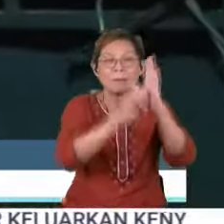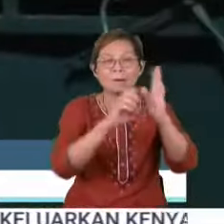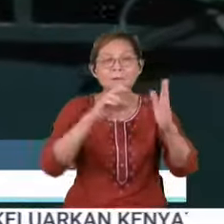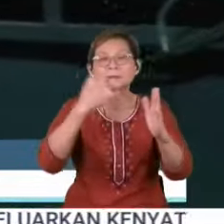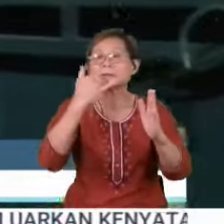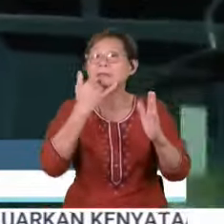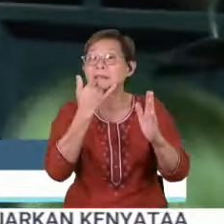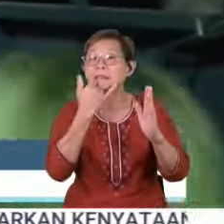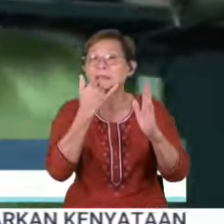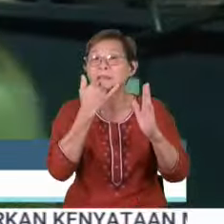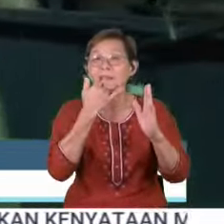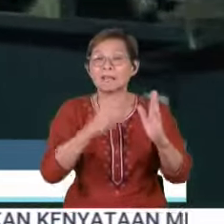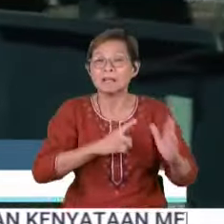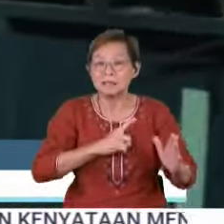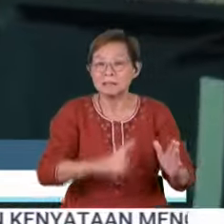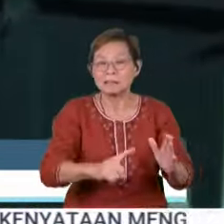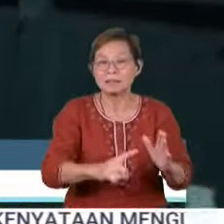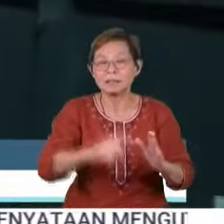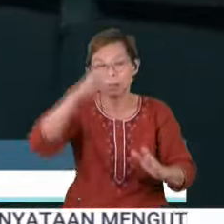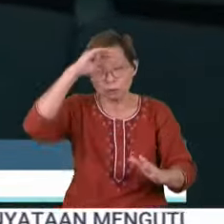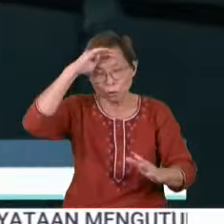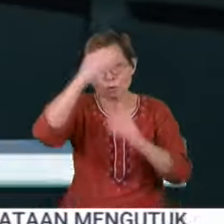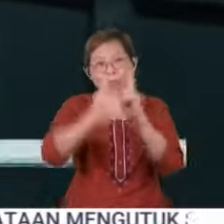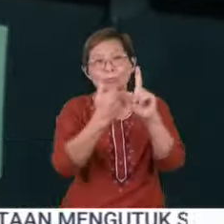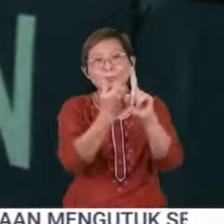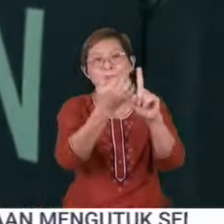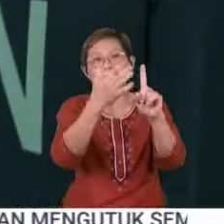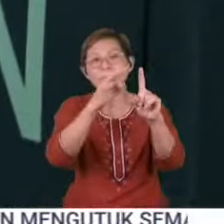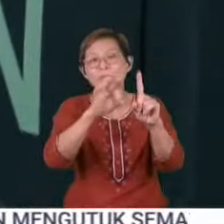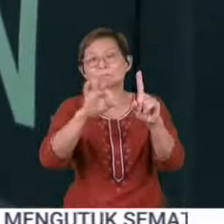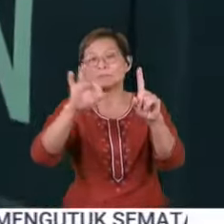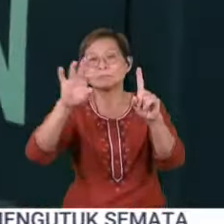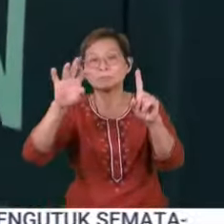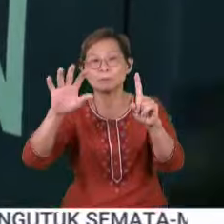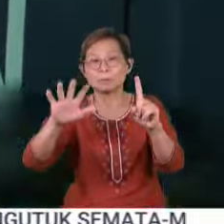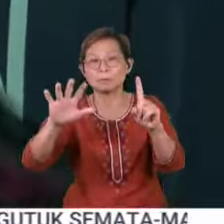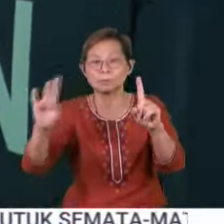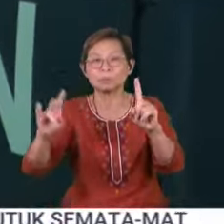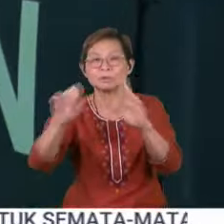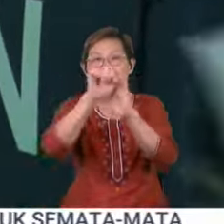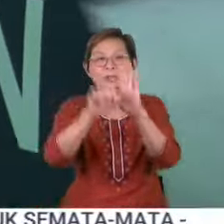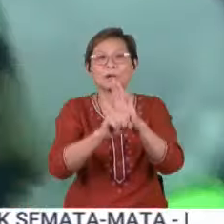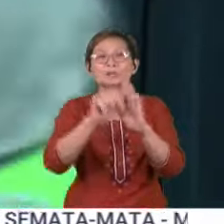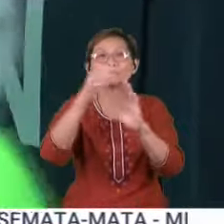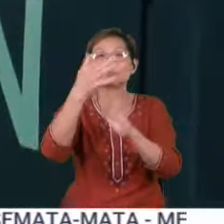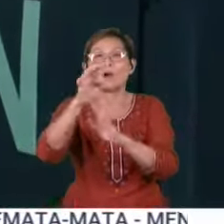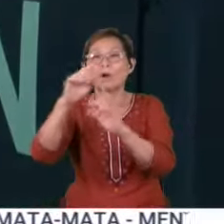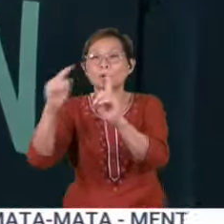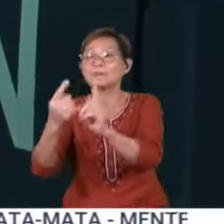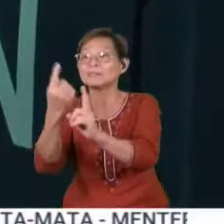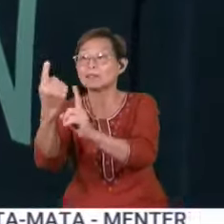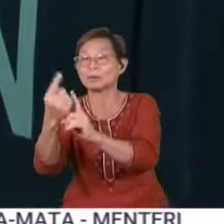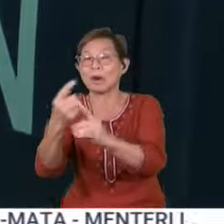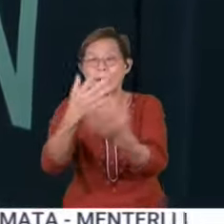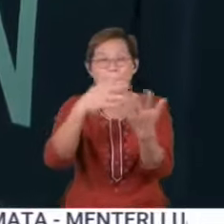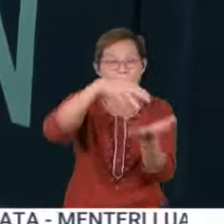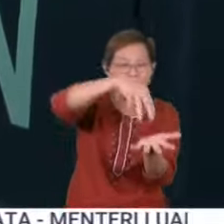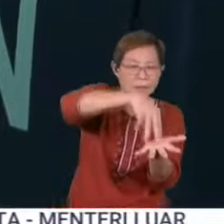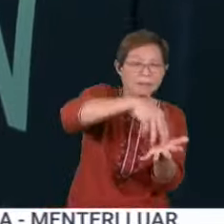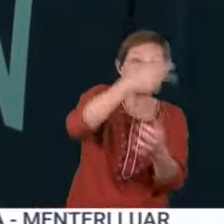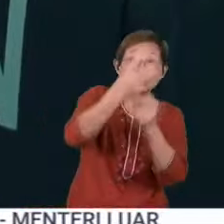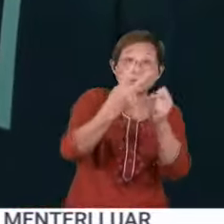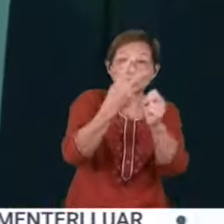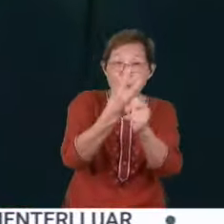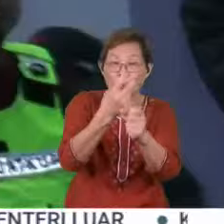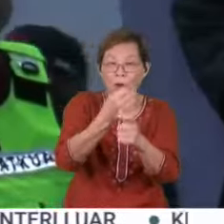Jenayah Syariah Negeri Johor 1997 Seksyen 19-1. Ia memperuntukkan penjara 2 tahun atau